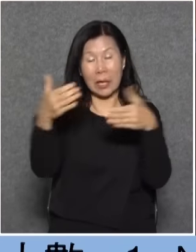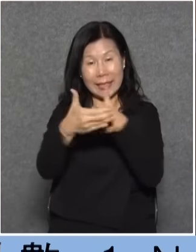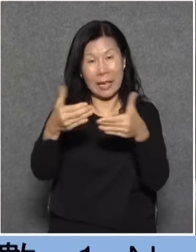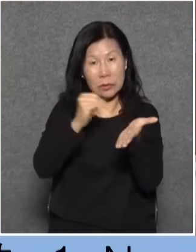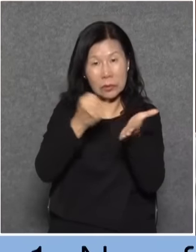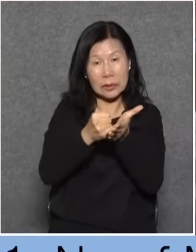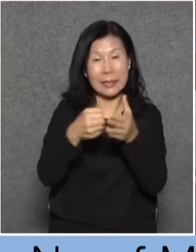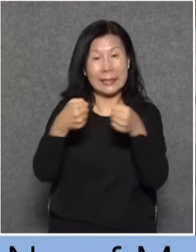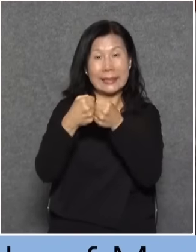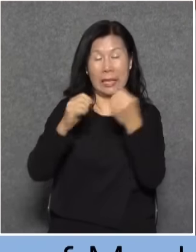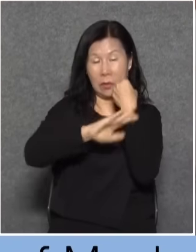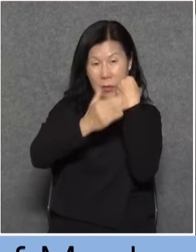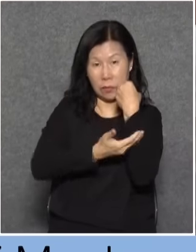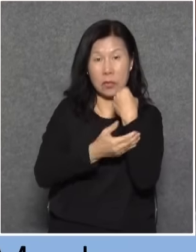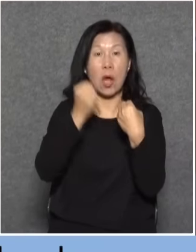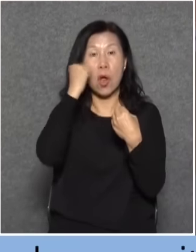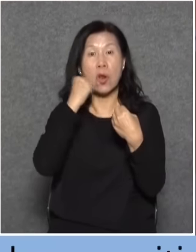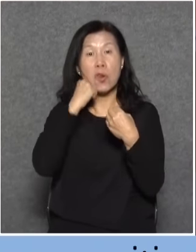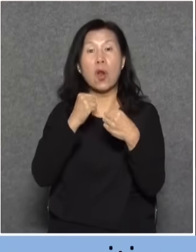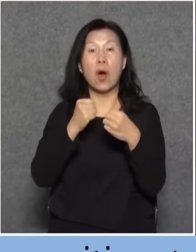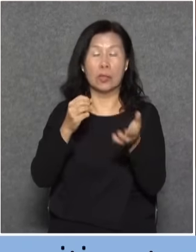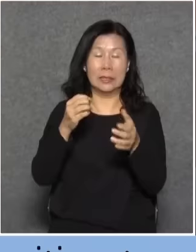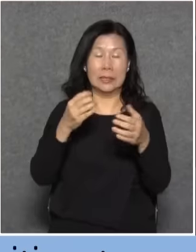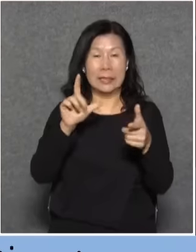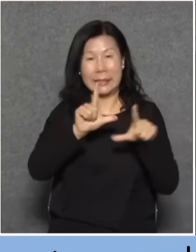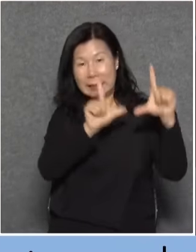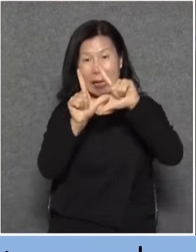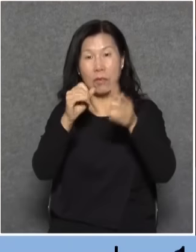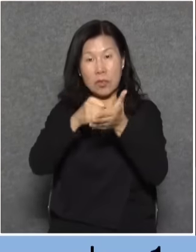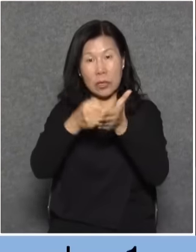竞争法和长者生活津贴等措施，